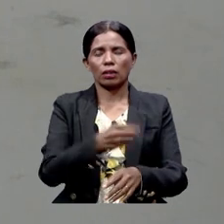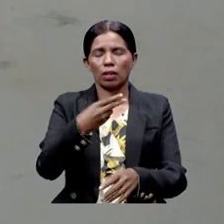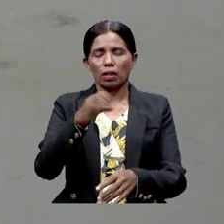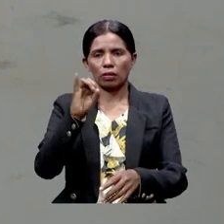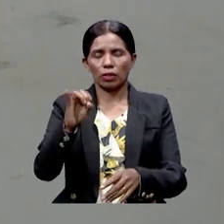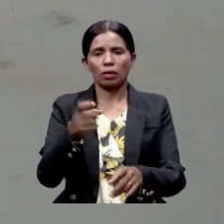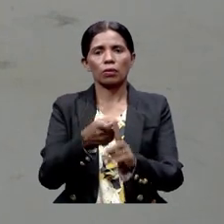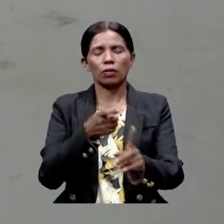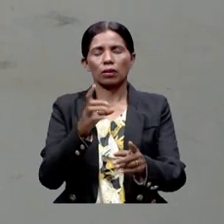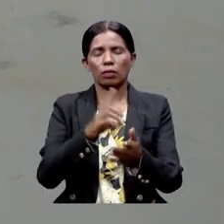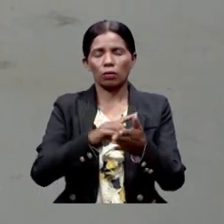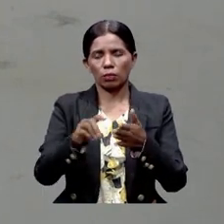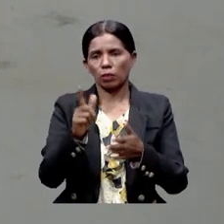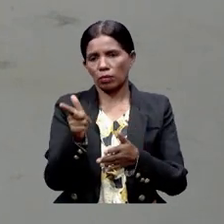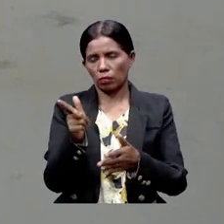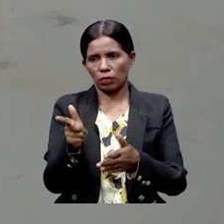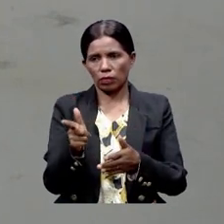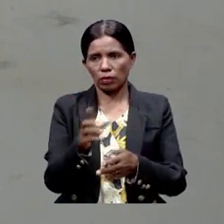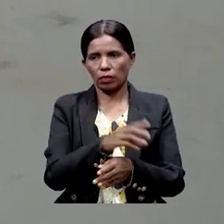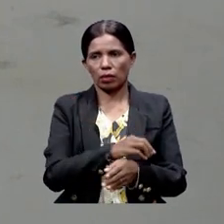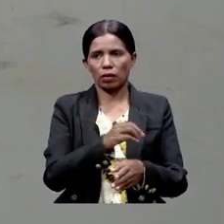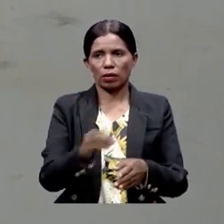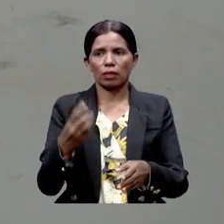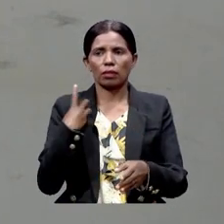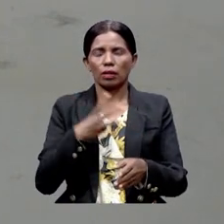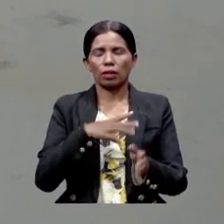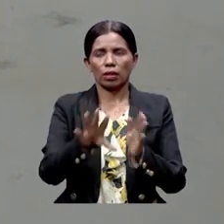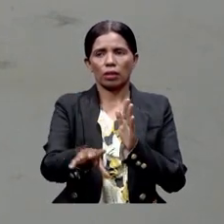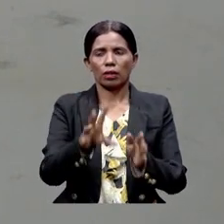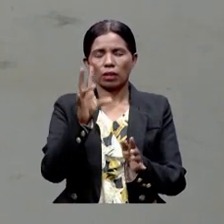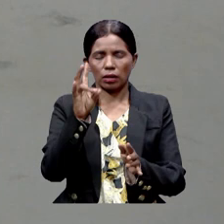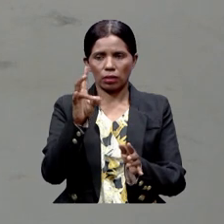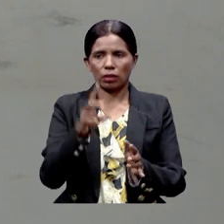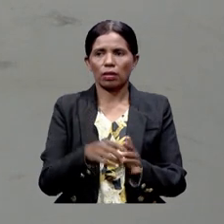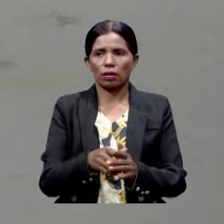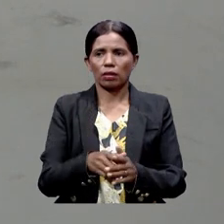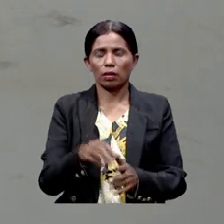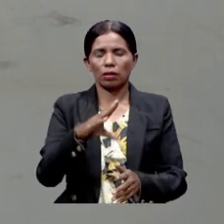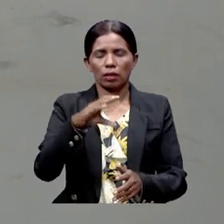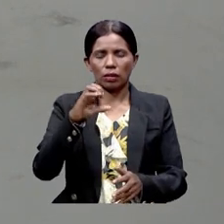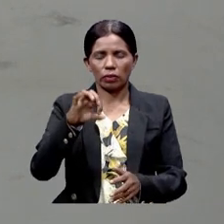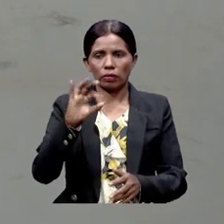baleten. Ase Desember det ne ba HIV det ita detekta na hitu, ne ba HIV det. Sifilis, gonorea,